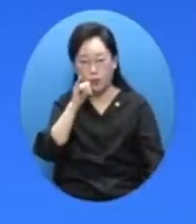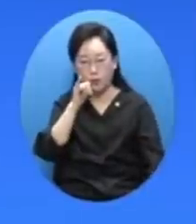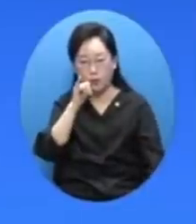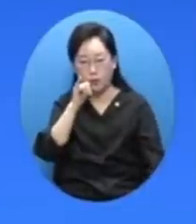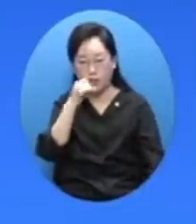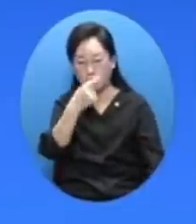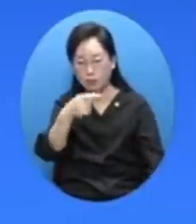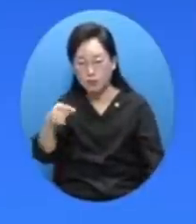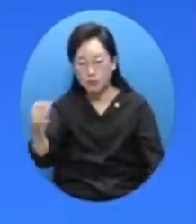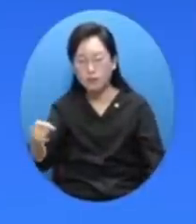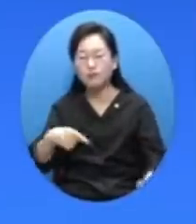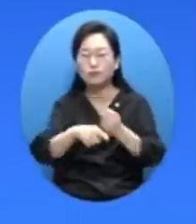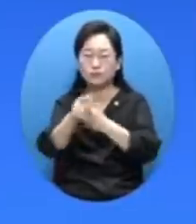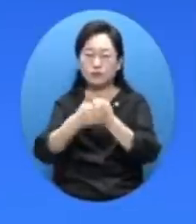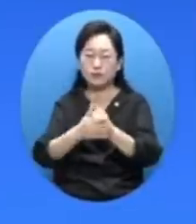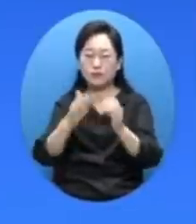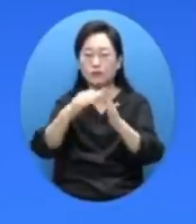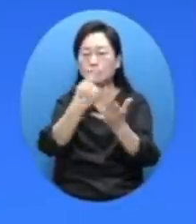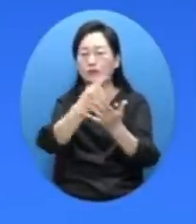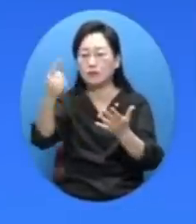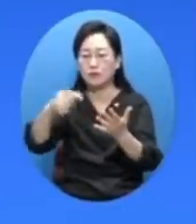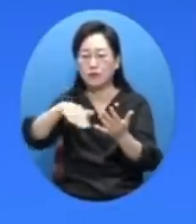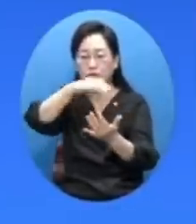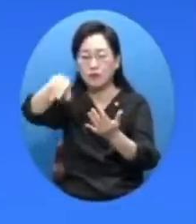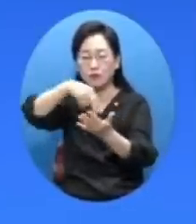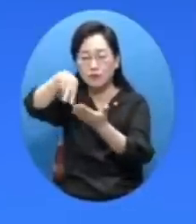집을 나서 또 돌아다니는